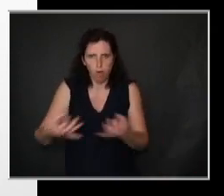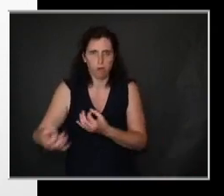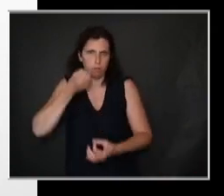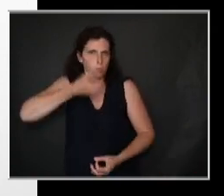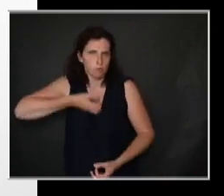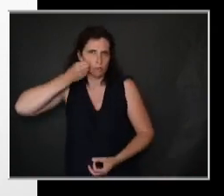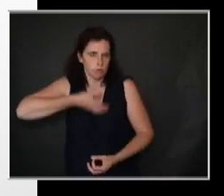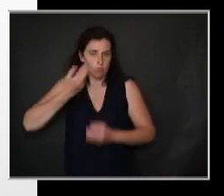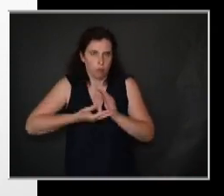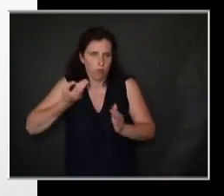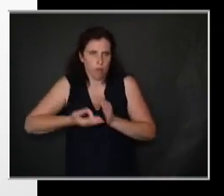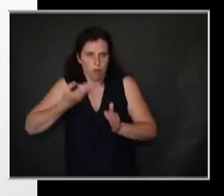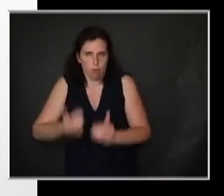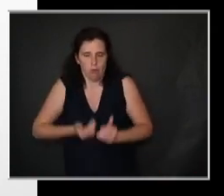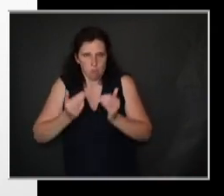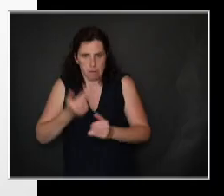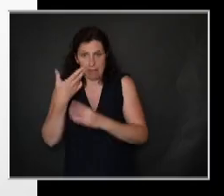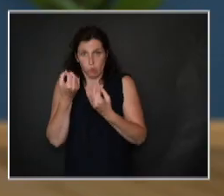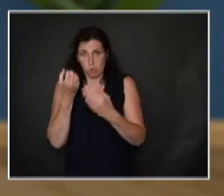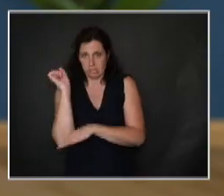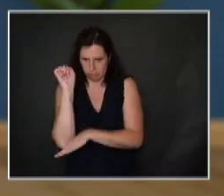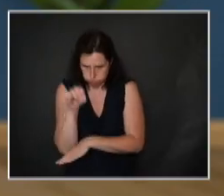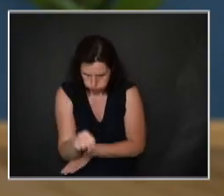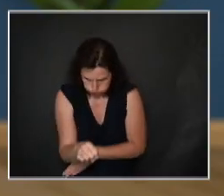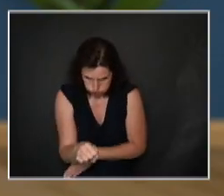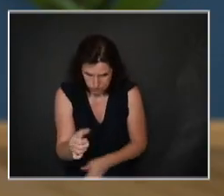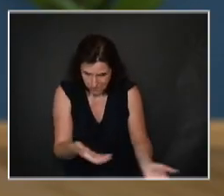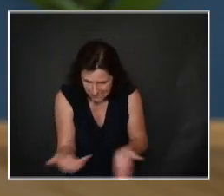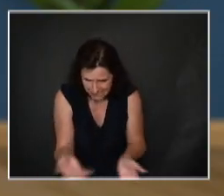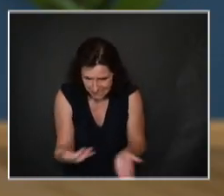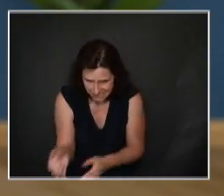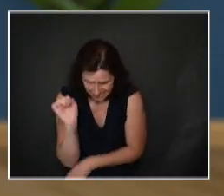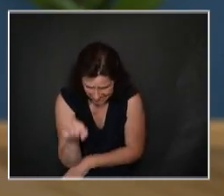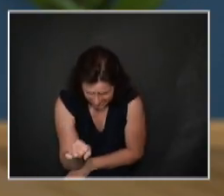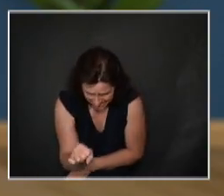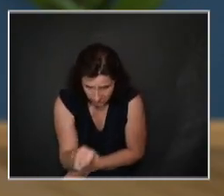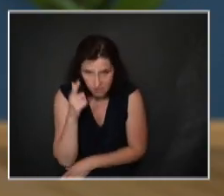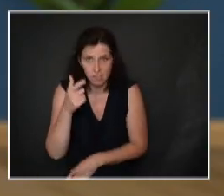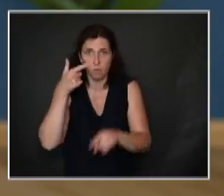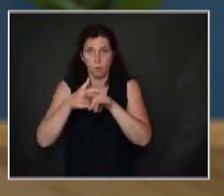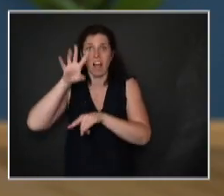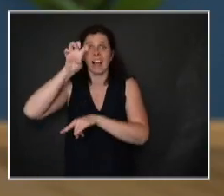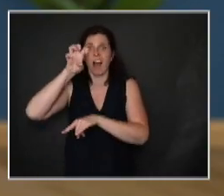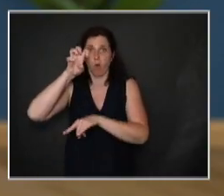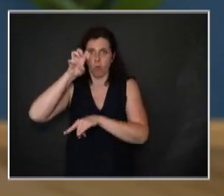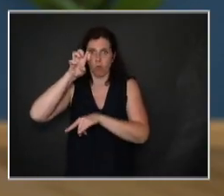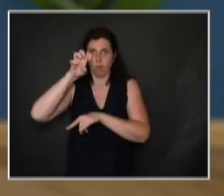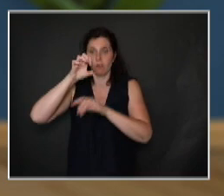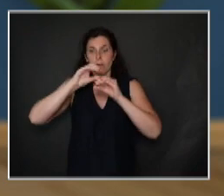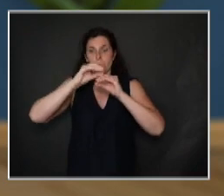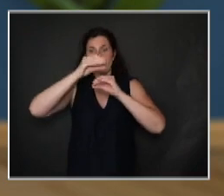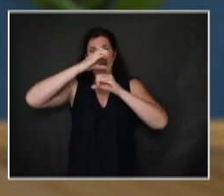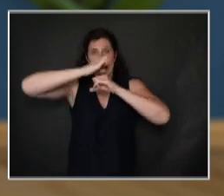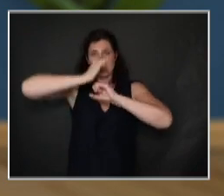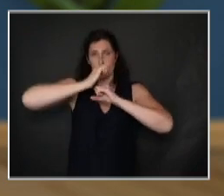la répétition et c'est surtout le fait d'être penché en avant. Parce que quand on est penché en avant, on multiplie par au moins 40 la pression sur les disques.